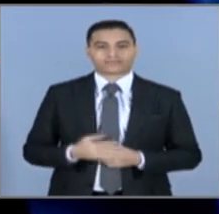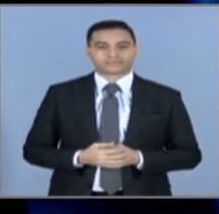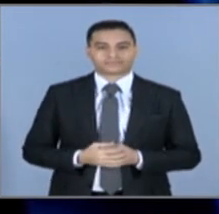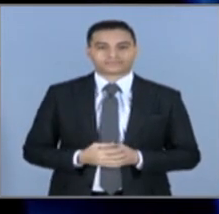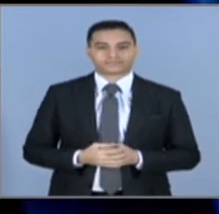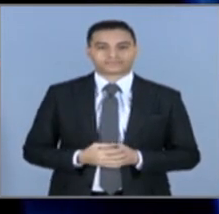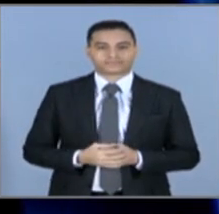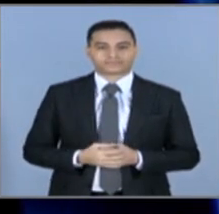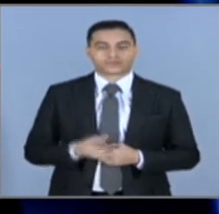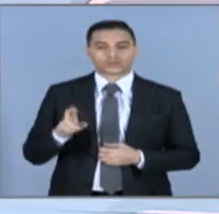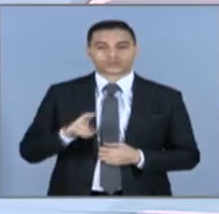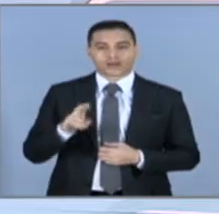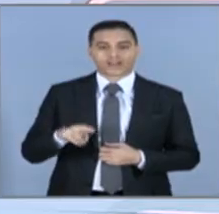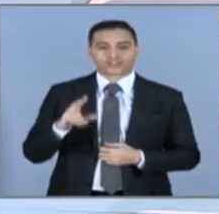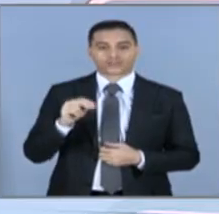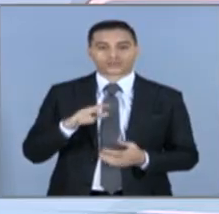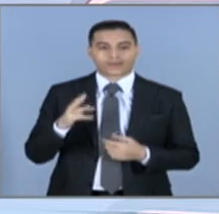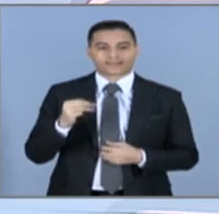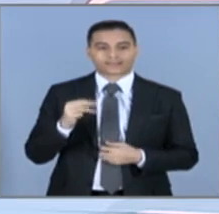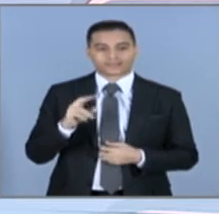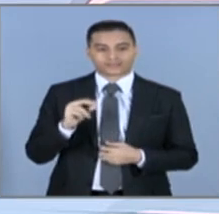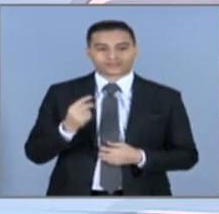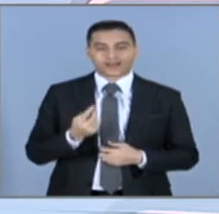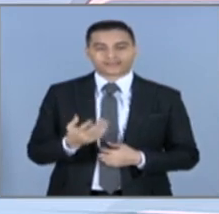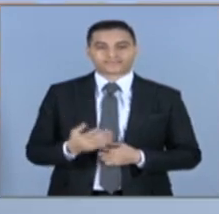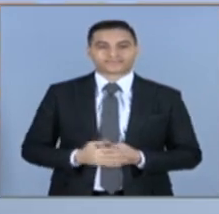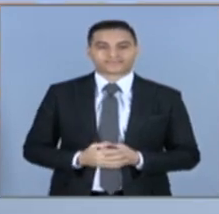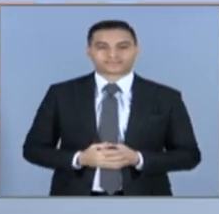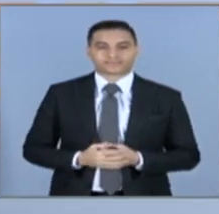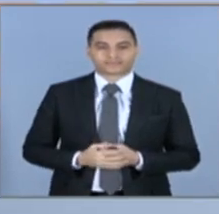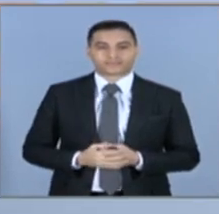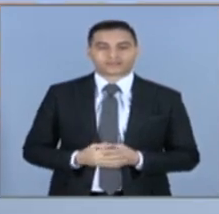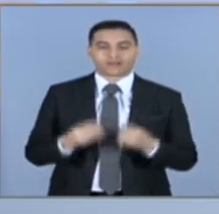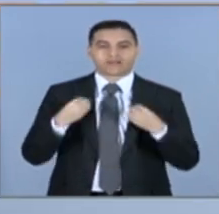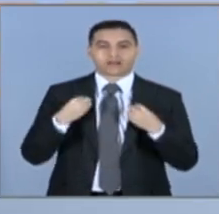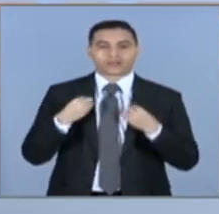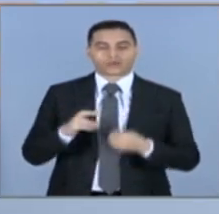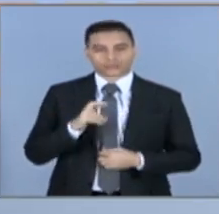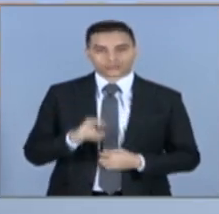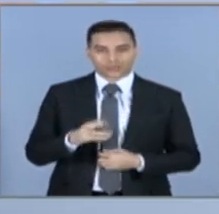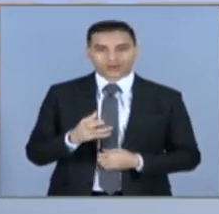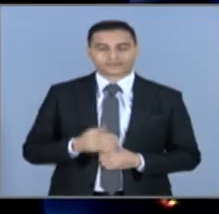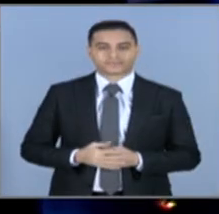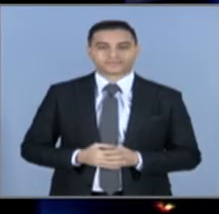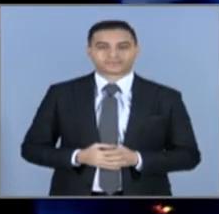رياضة. سؤال بعشرين نقطة ولا تلاتين نقطة؟ عشرين نقطة. رياضة. والسؤال